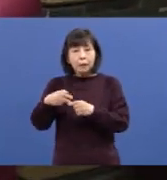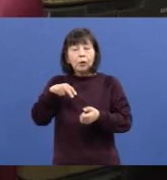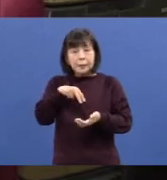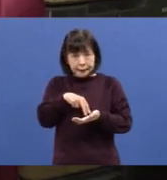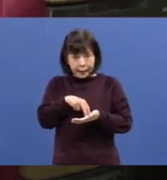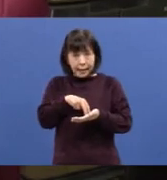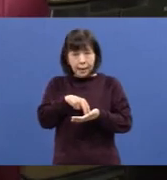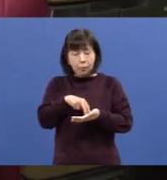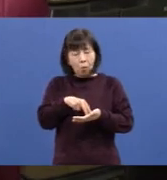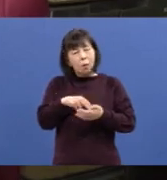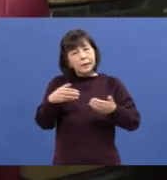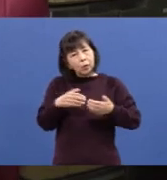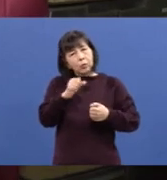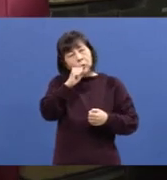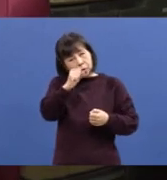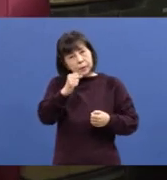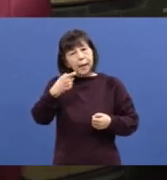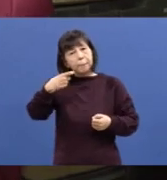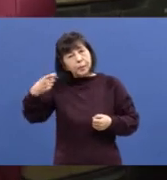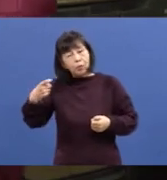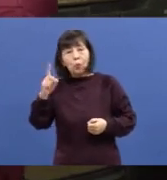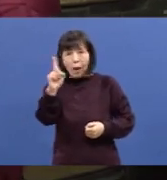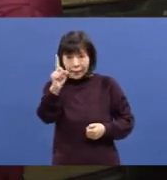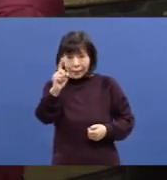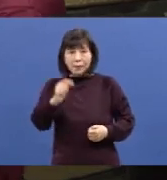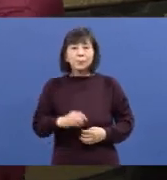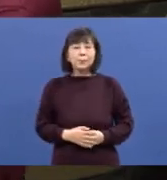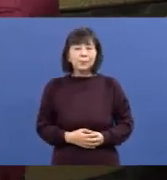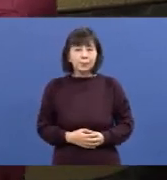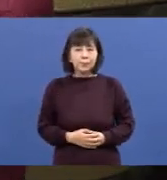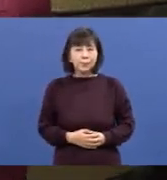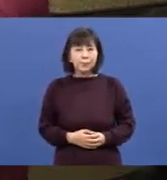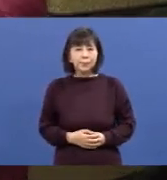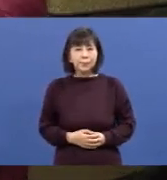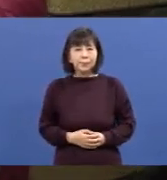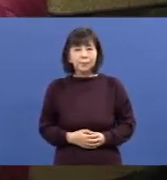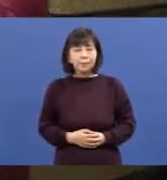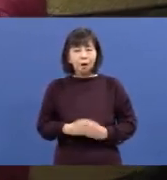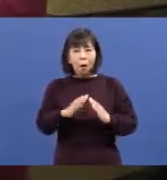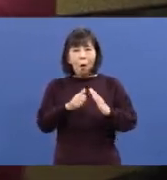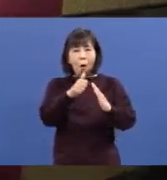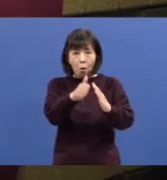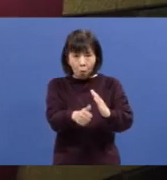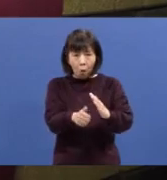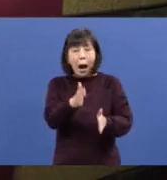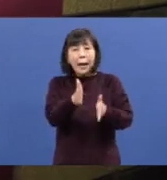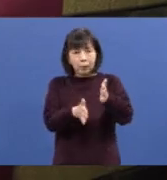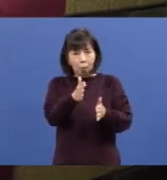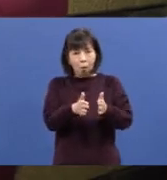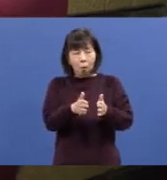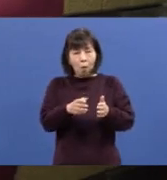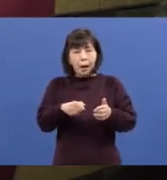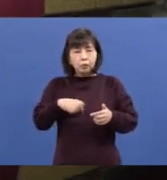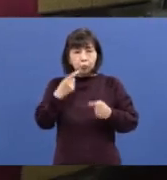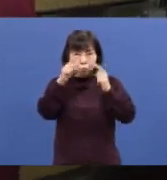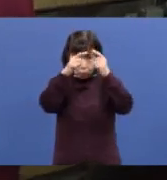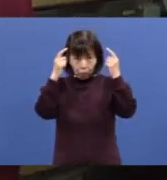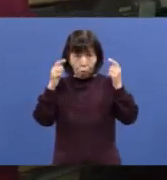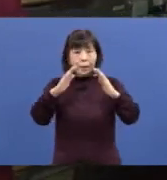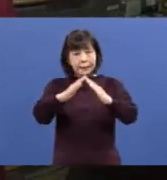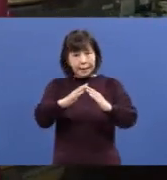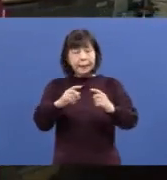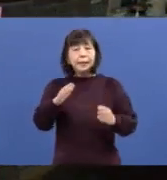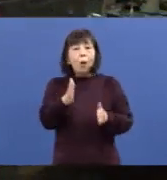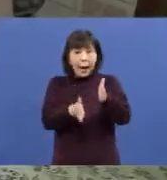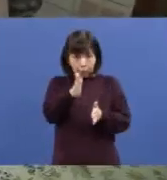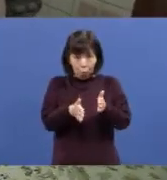事の良さだったり魅力があれば教えてください。 訪問介護はご自宅でのサービスになるので、